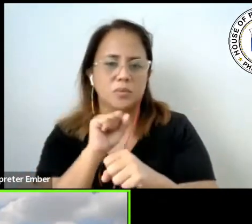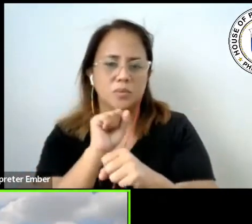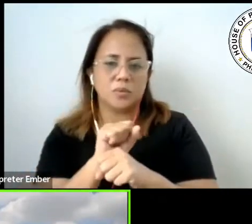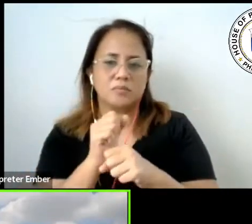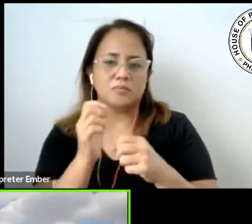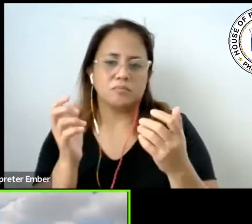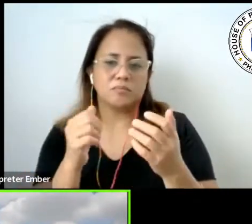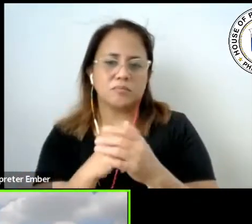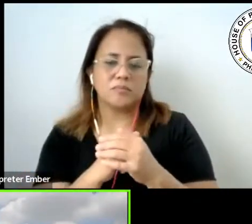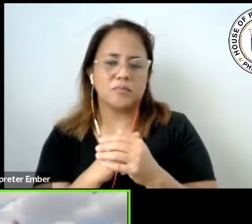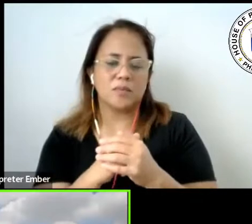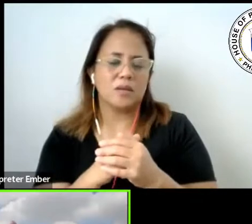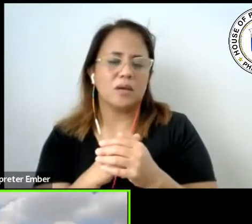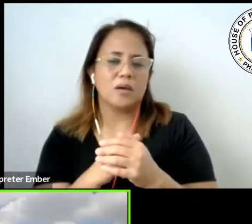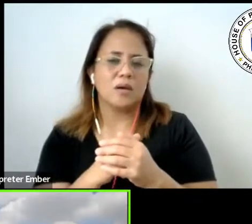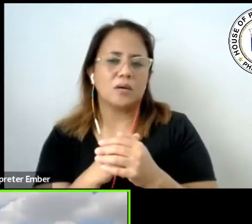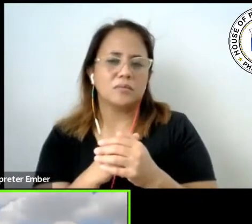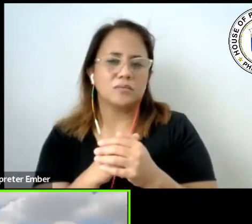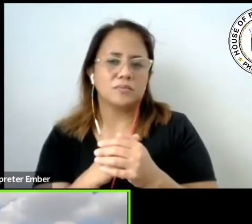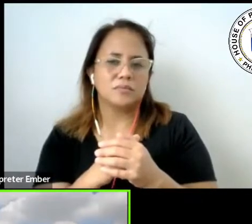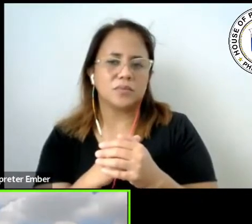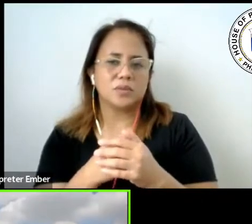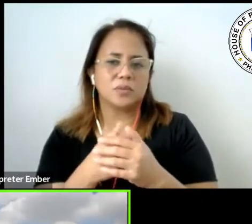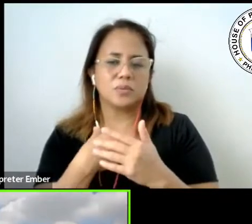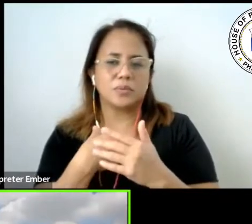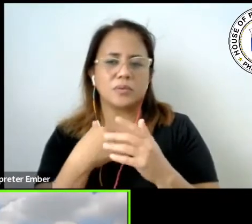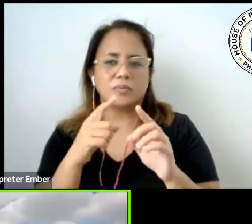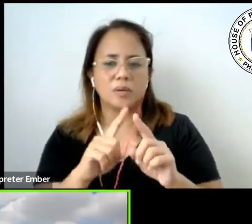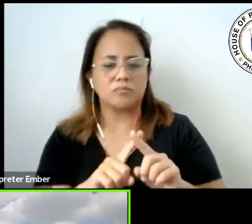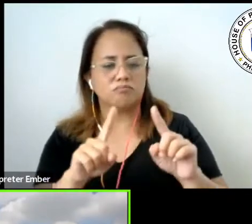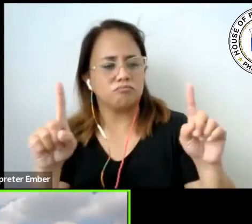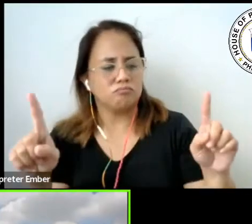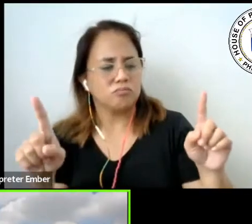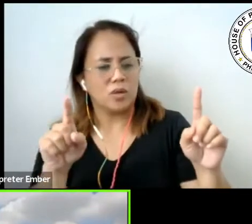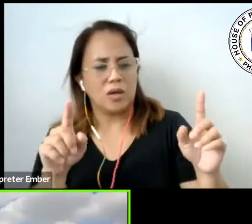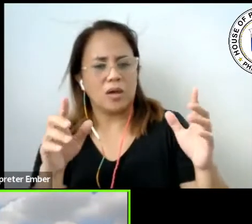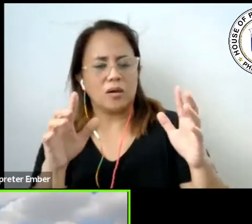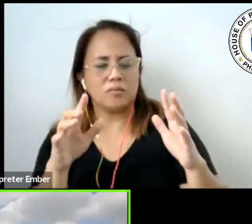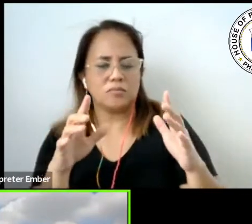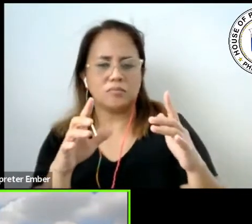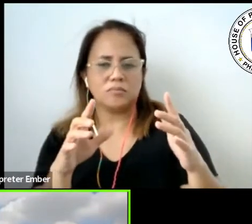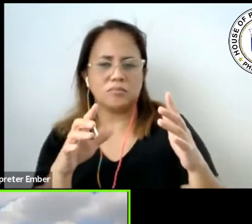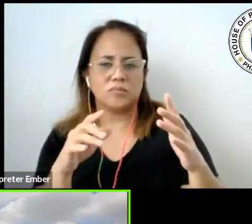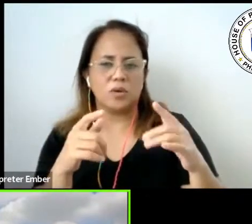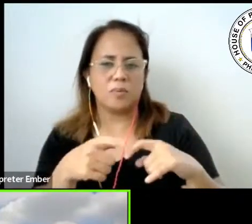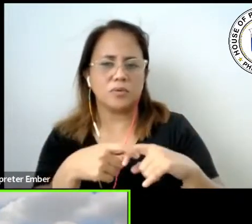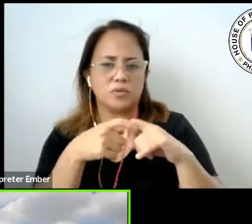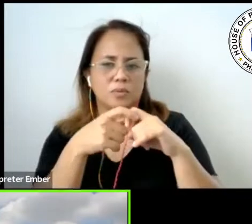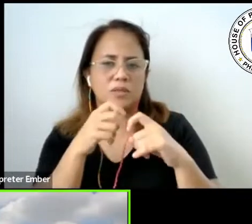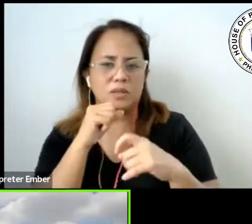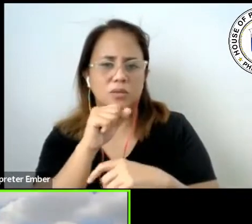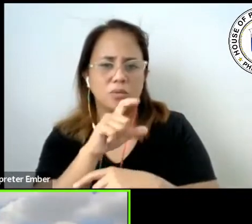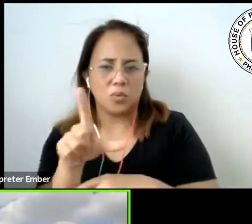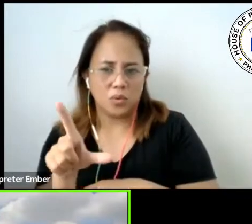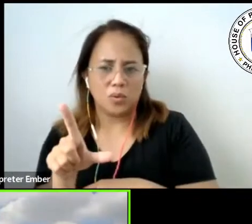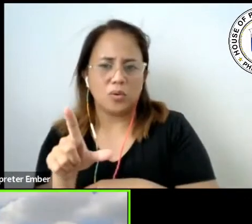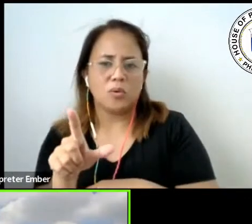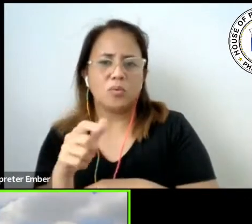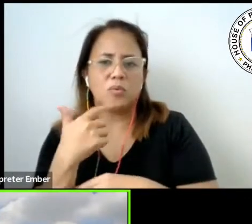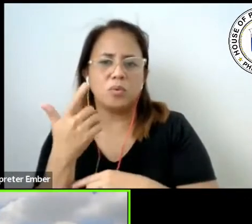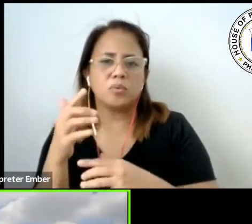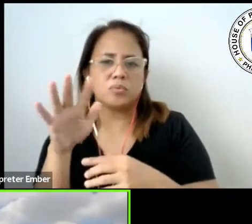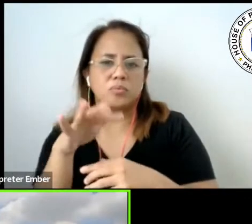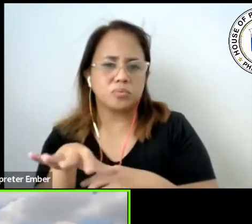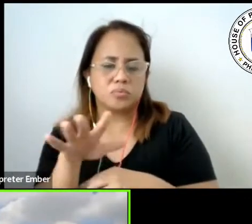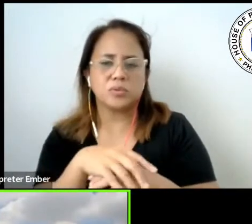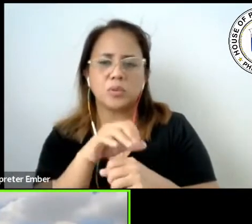ay maging differentiated ang implementation or pag-suspend man. Hindi sa lahat, kundi sa lugar